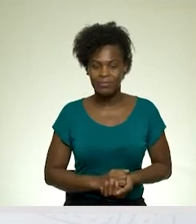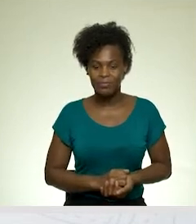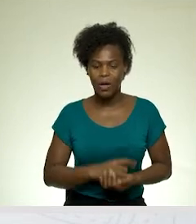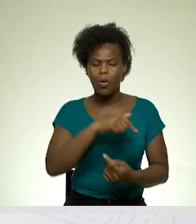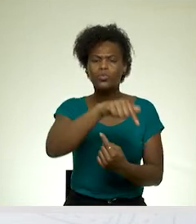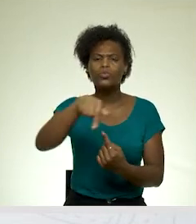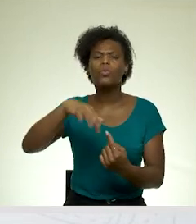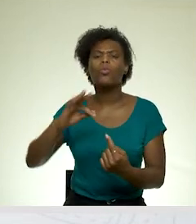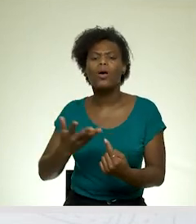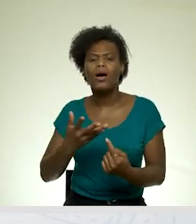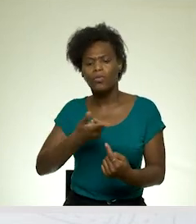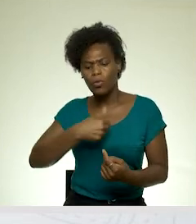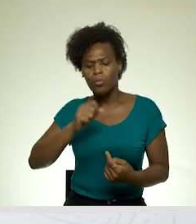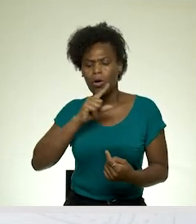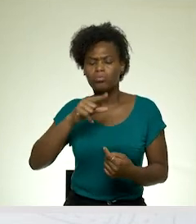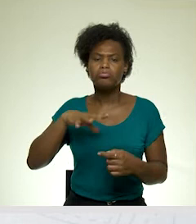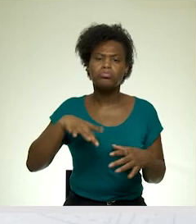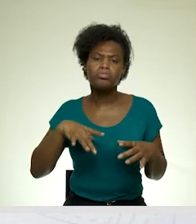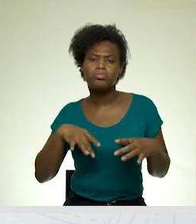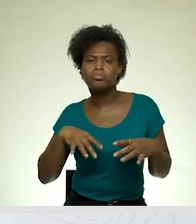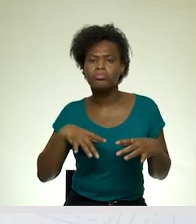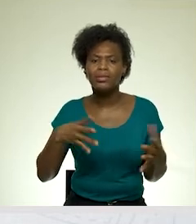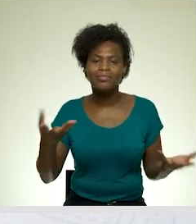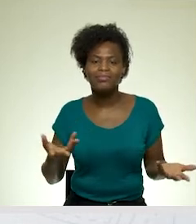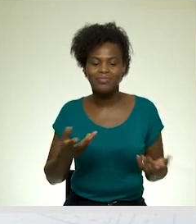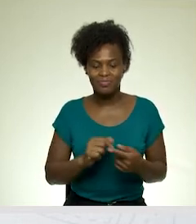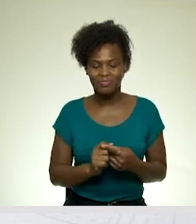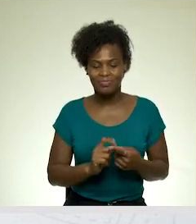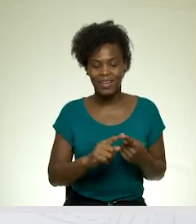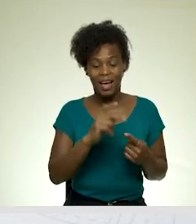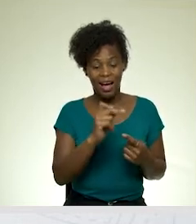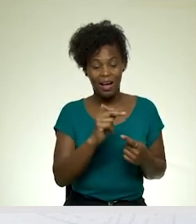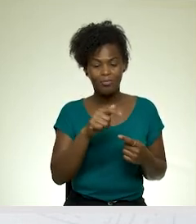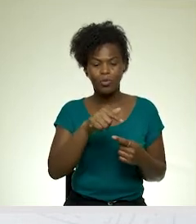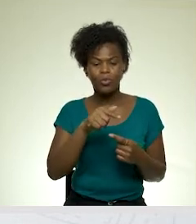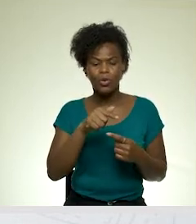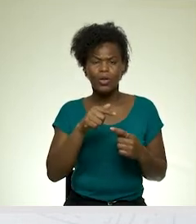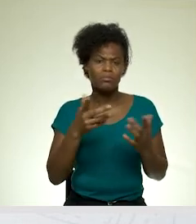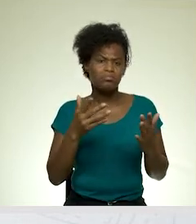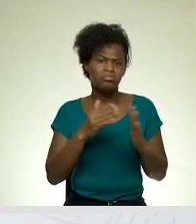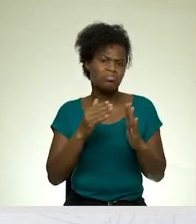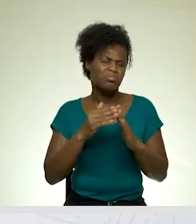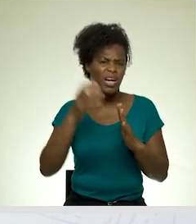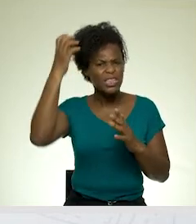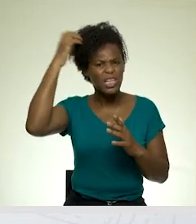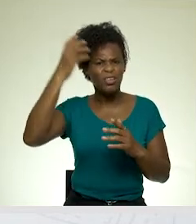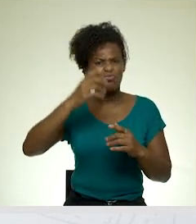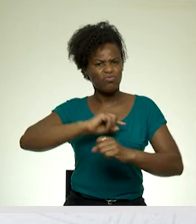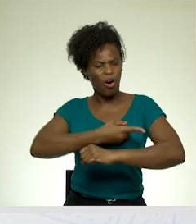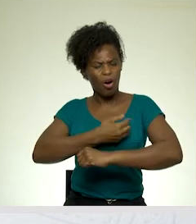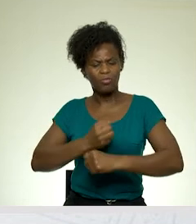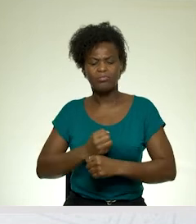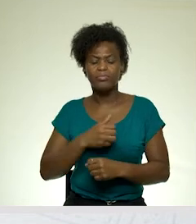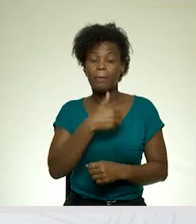Autour de quoi peut-on se promener? A. Autour d'un château fort.